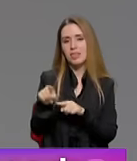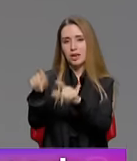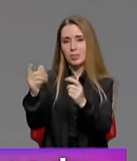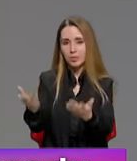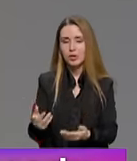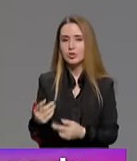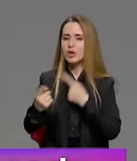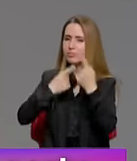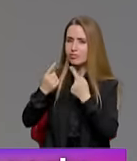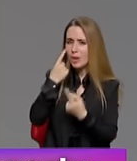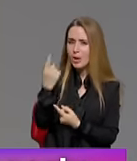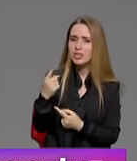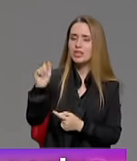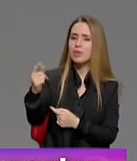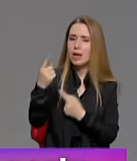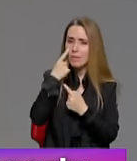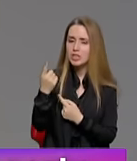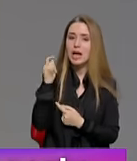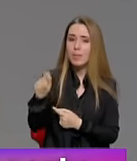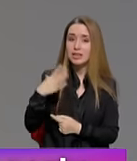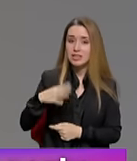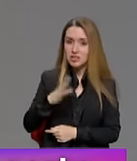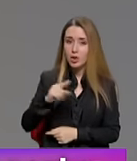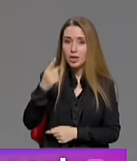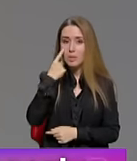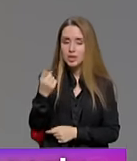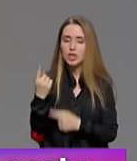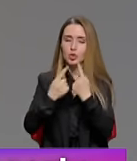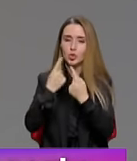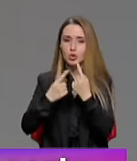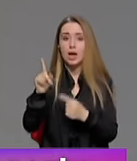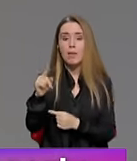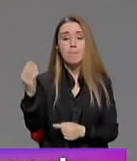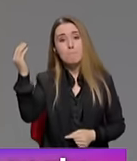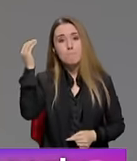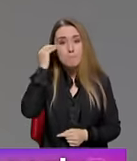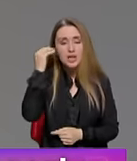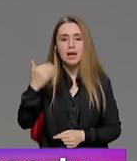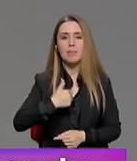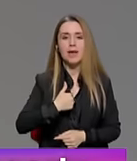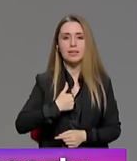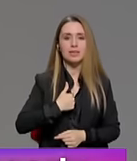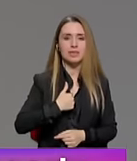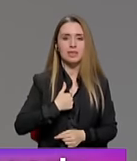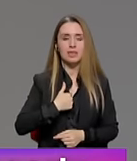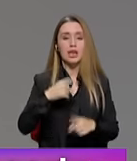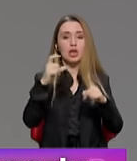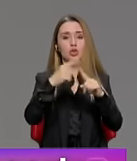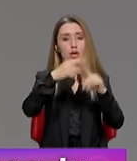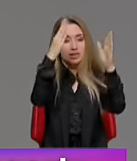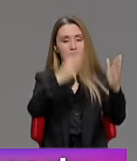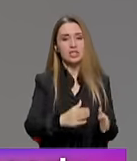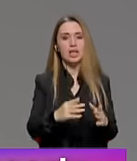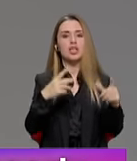de söylemlere bakacağız yaptıklarınıza bakacağız yapmak istedikleriniz var Onları da konuşacağız ama en başta ben bir Doğan Taşdelen